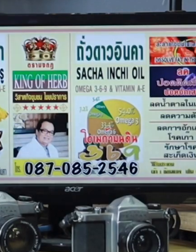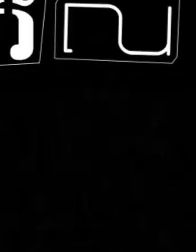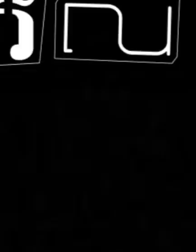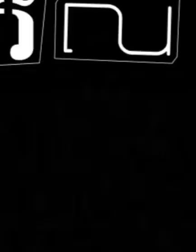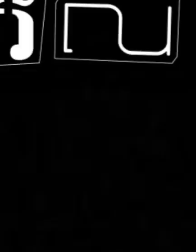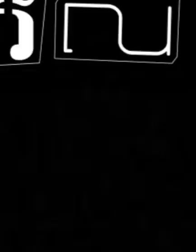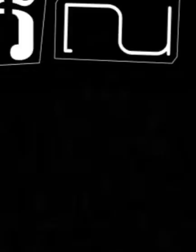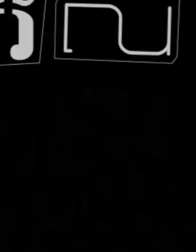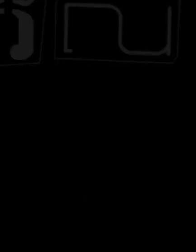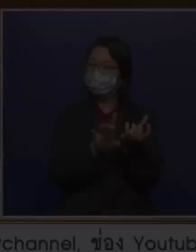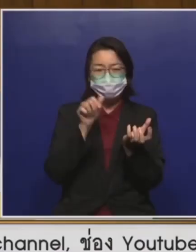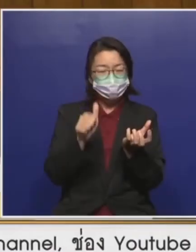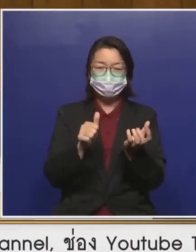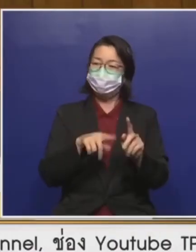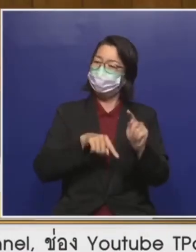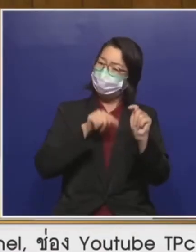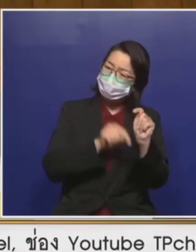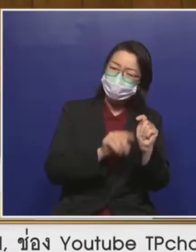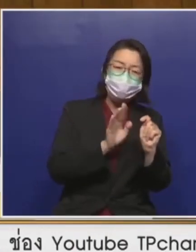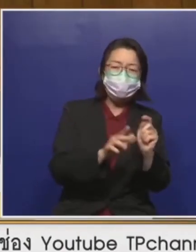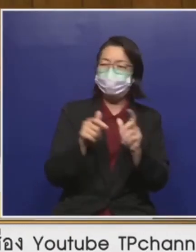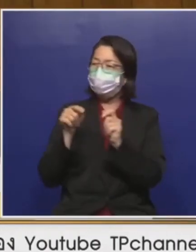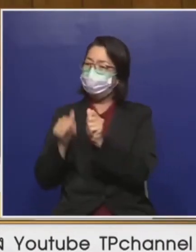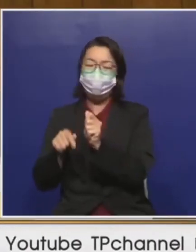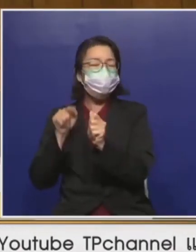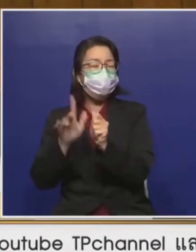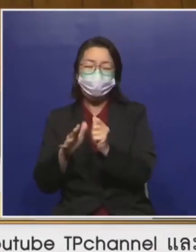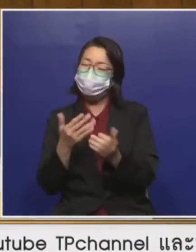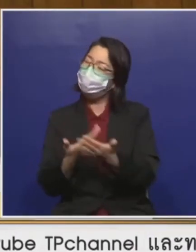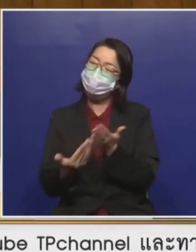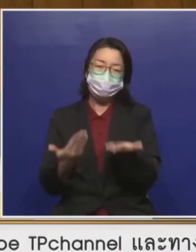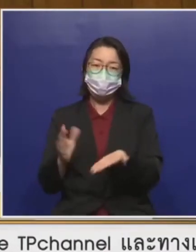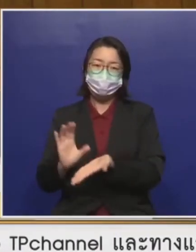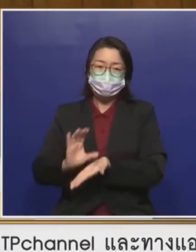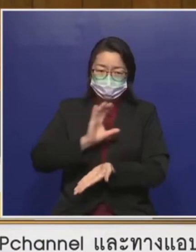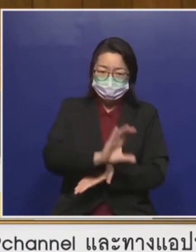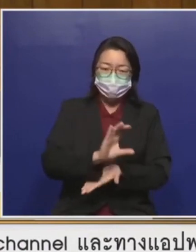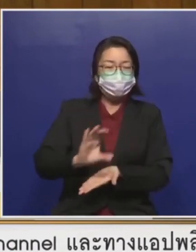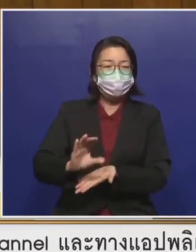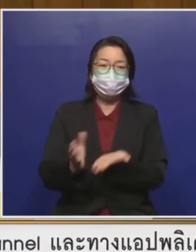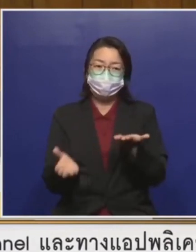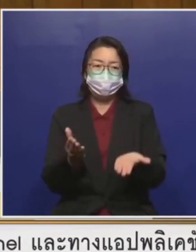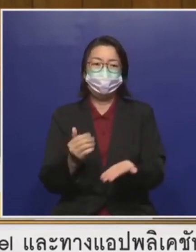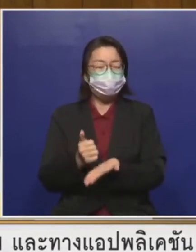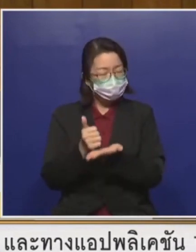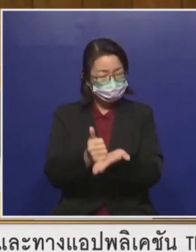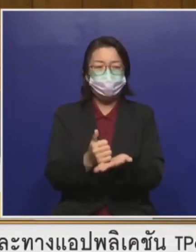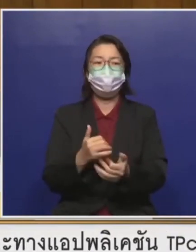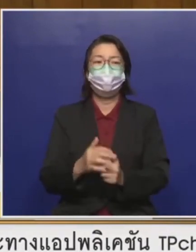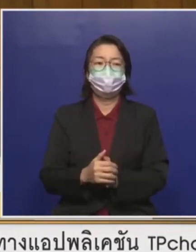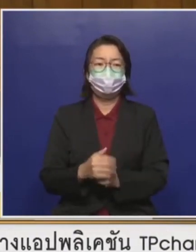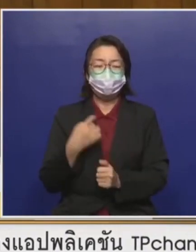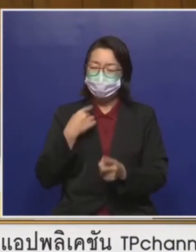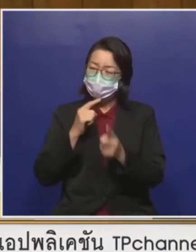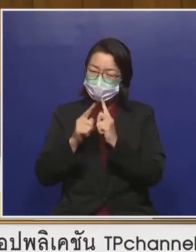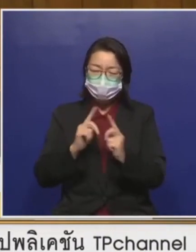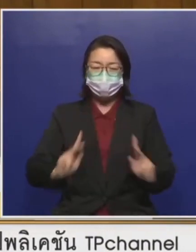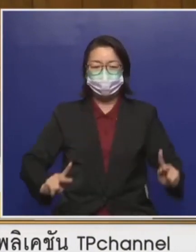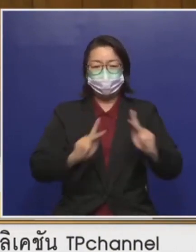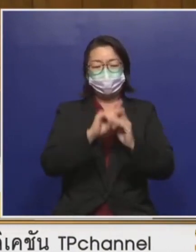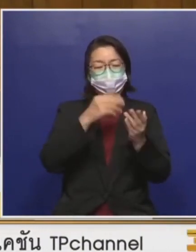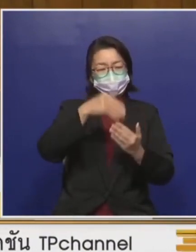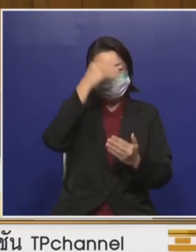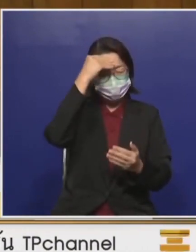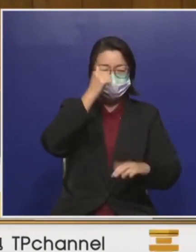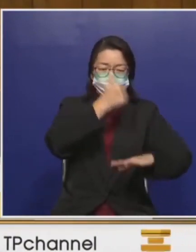ณ์กันครับ ปัญหางบประมาณของกระทรวงศึกษาผมไม่ได้คุยกับท่านศึกษา 2-3 ท่านมาแล้วไม่ได้มีปัญหามากนักมีปัญห